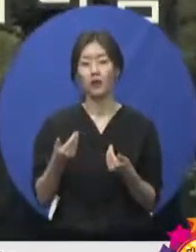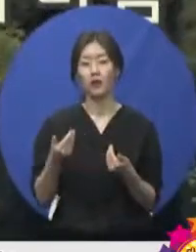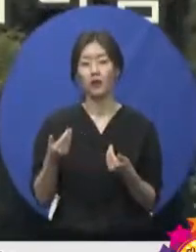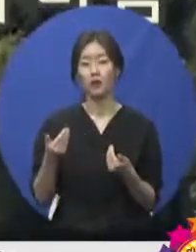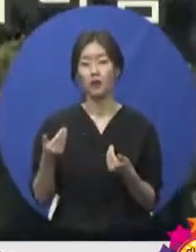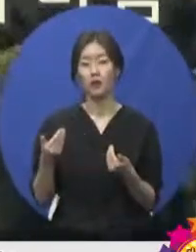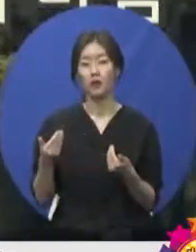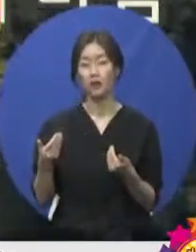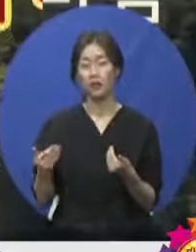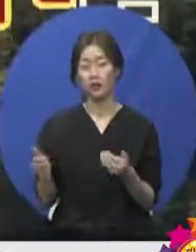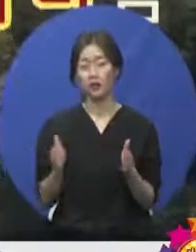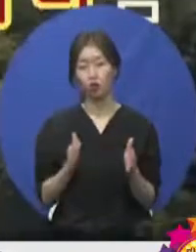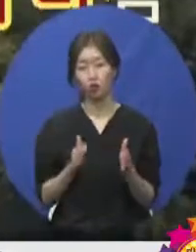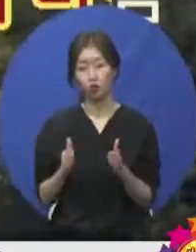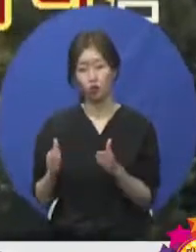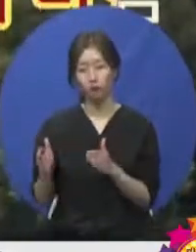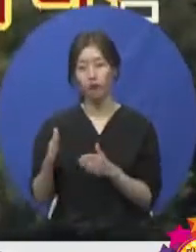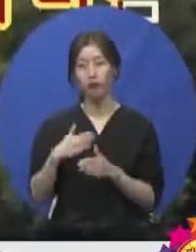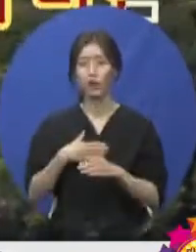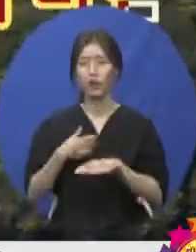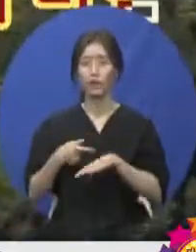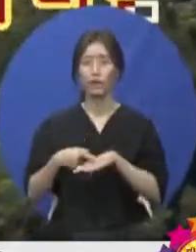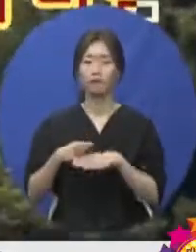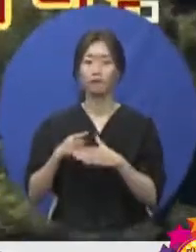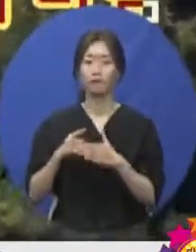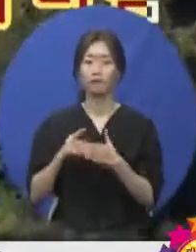떠나야 할 이